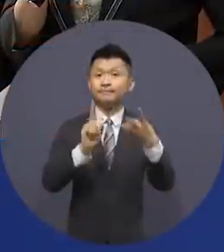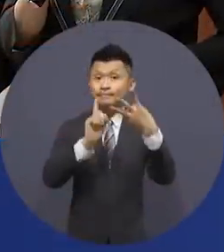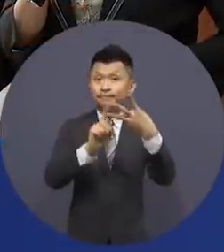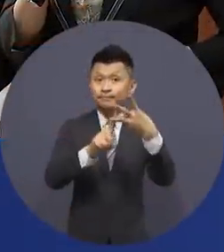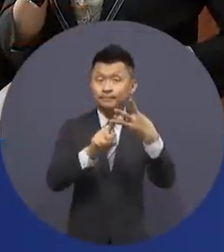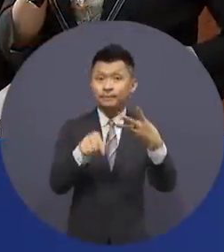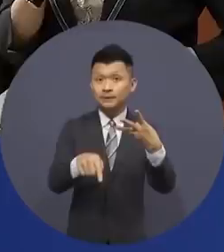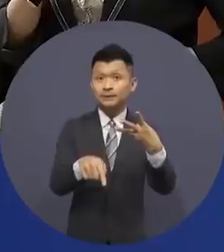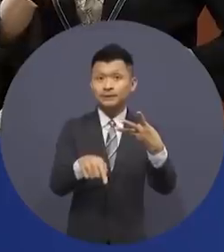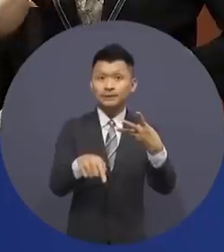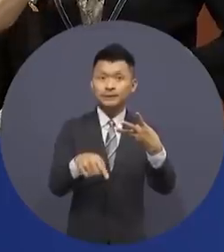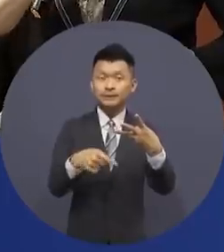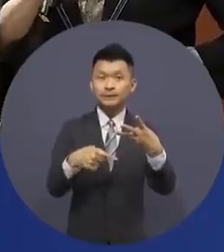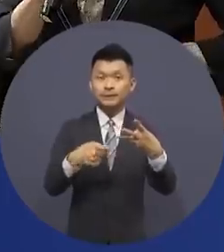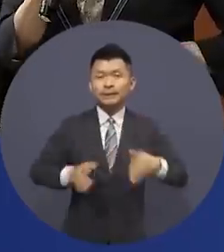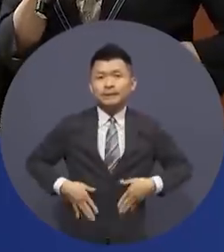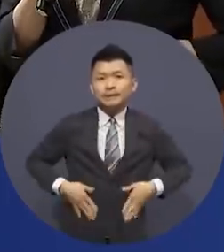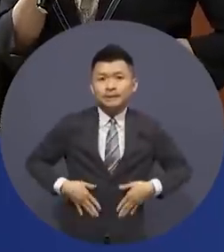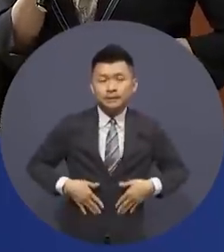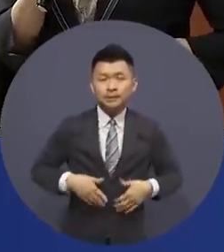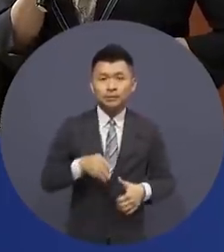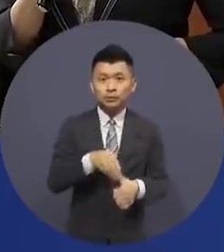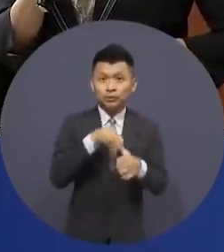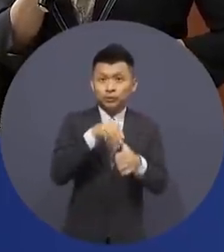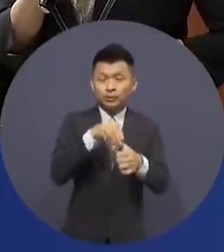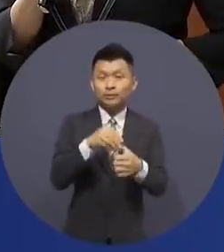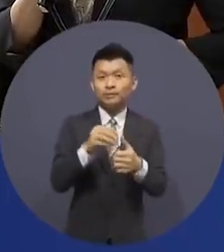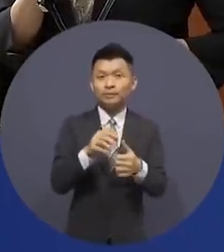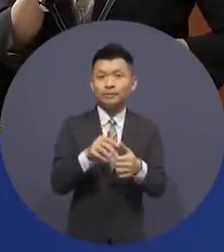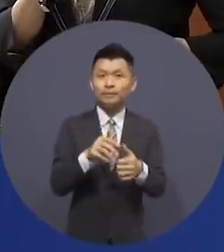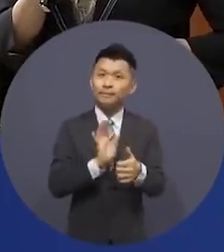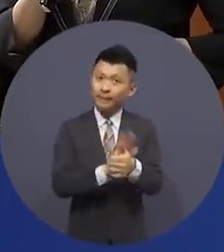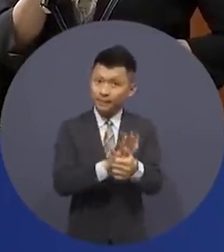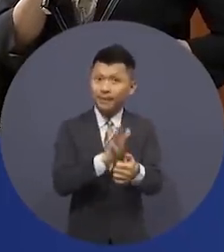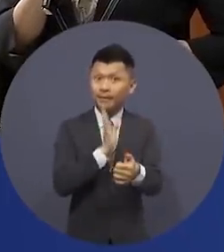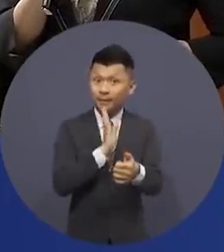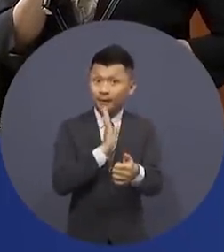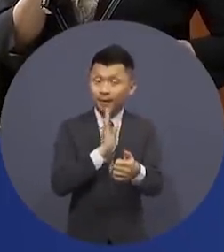家户的一个急难的一个纾困，所以也必须要